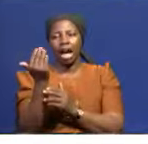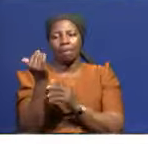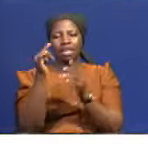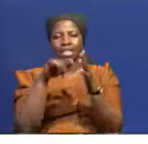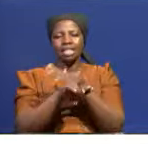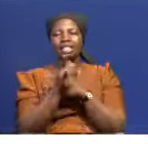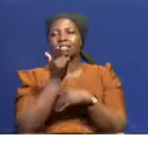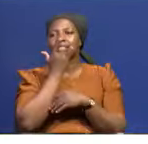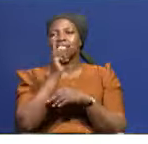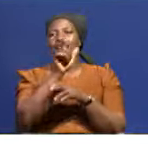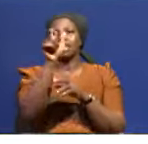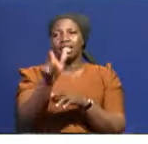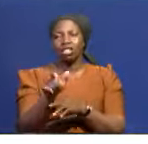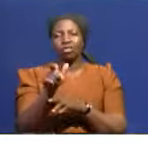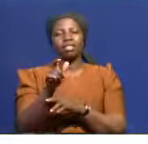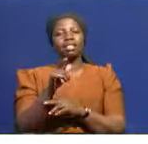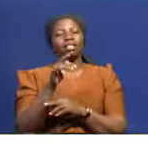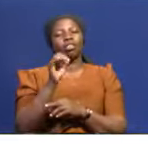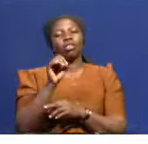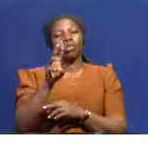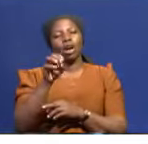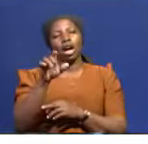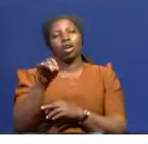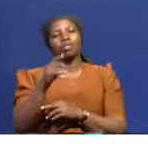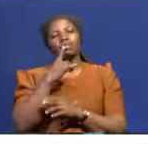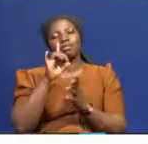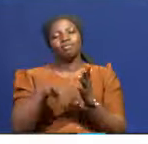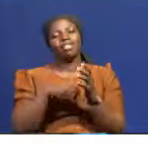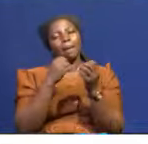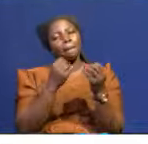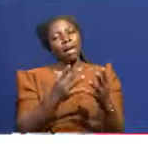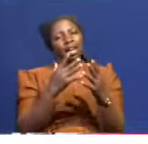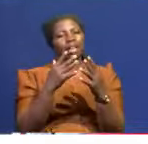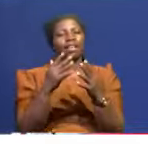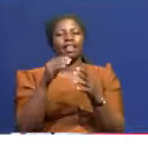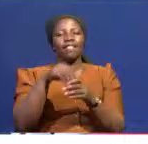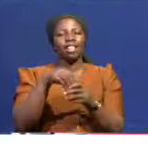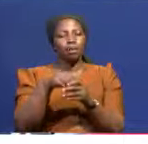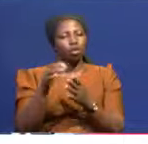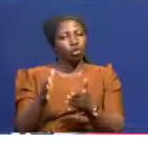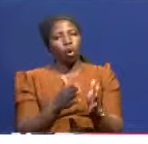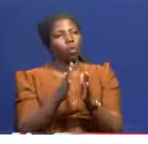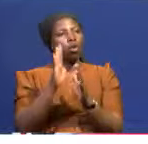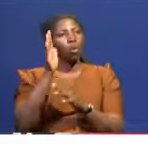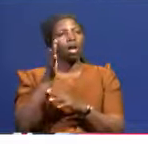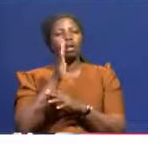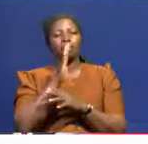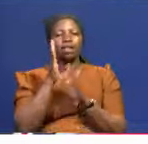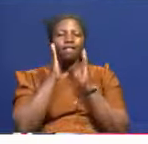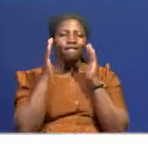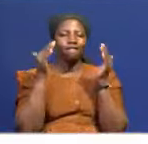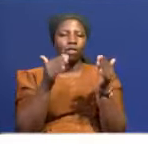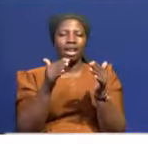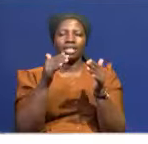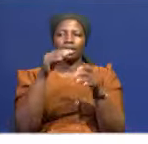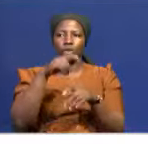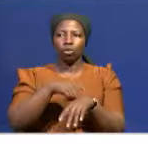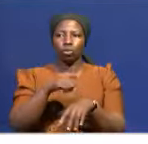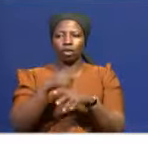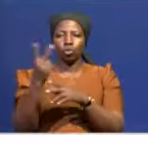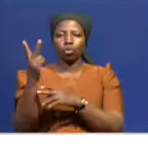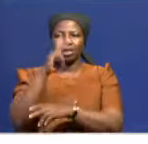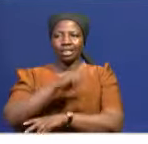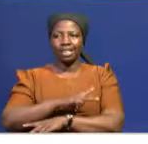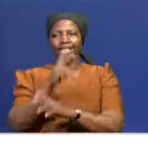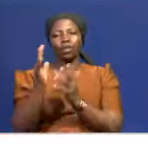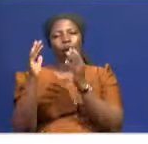Walo alisema fursa kadhaa za uwekezaji zitangaziwa wakati wa mkutano huo wa siku mbili utakaoandaliwa Kisumu. So far we have